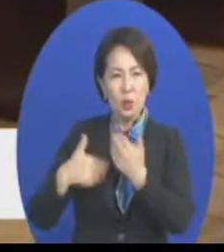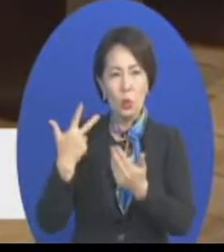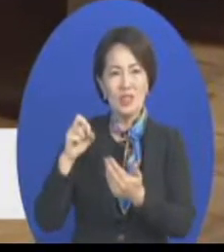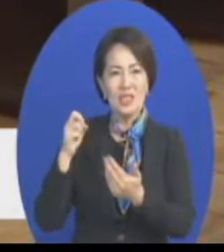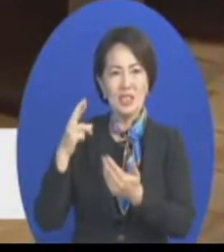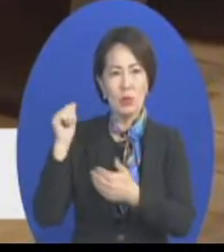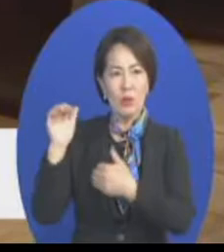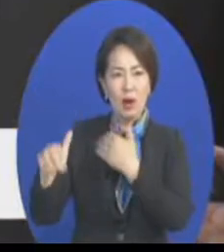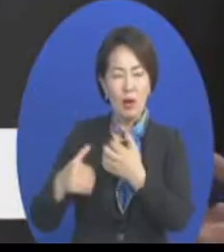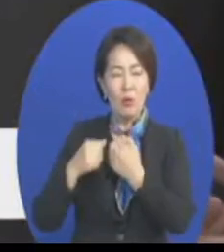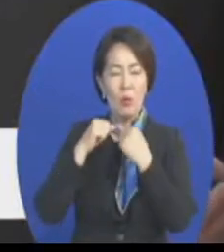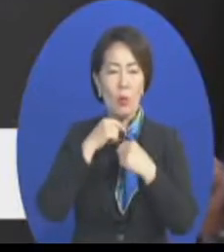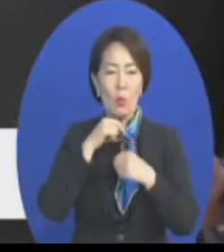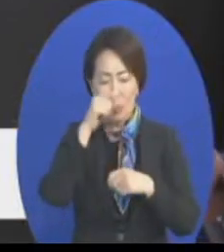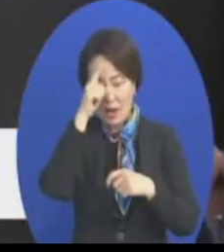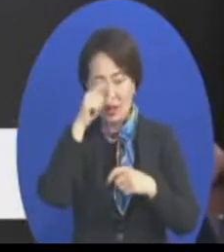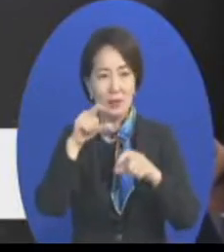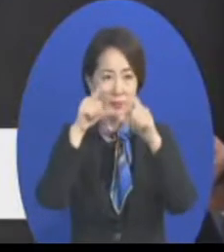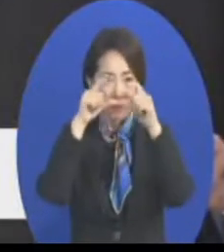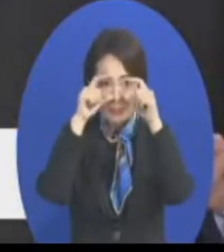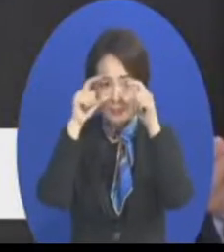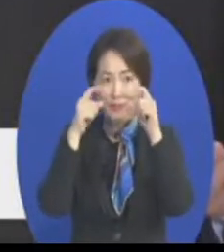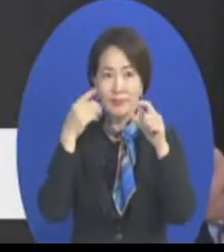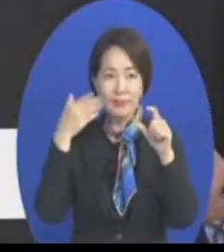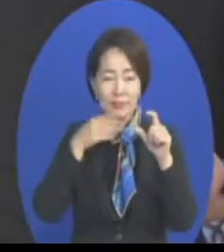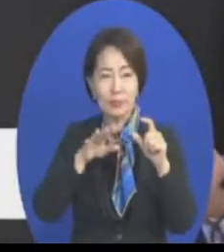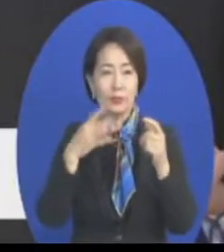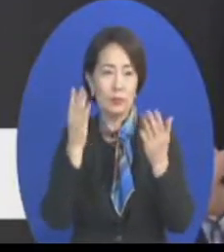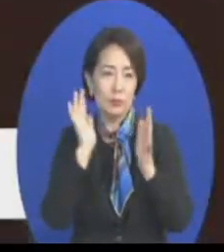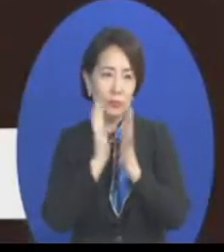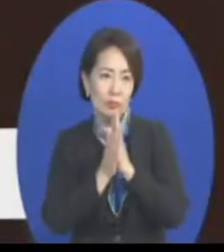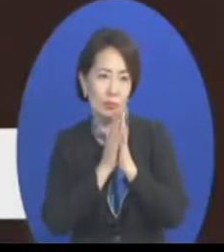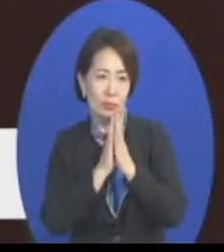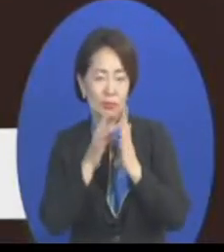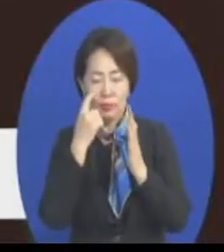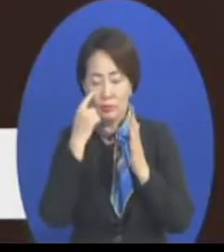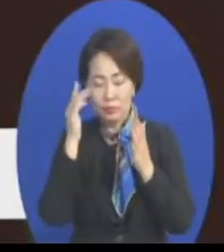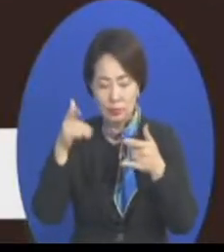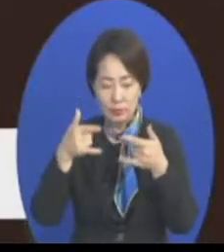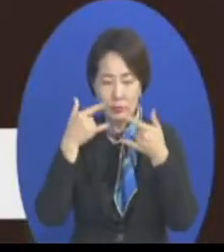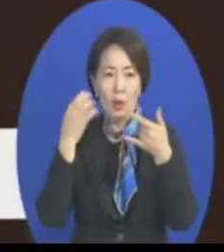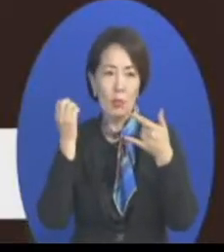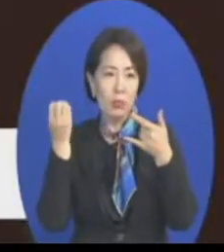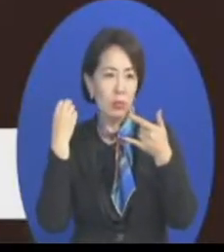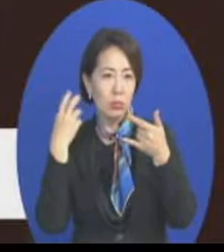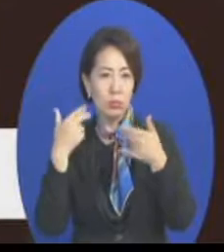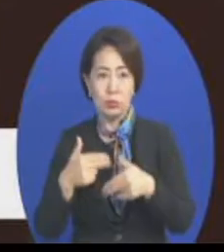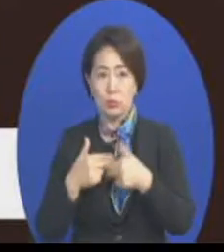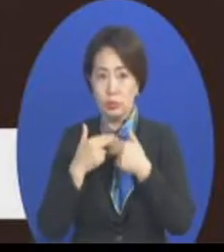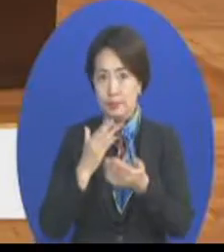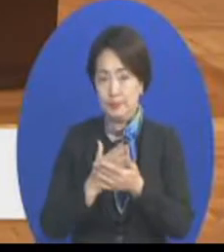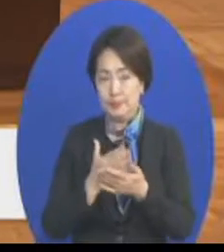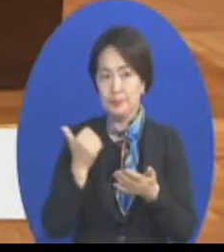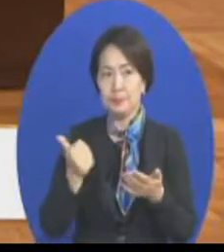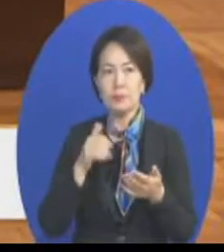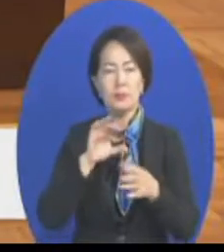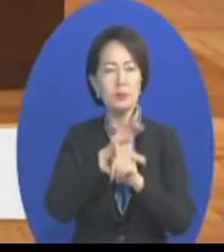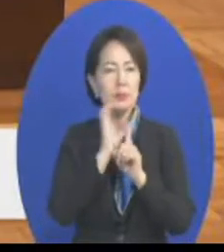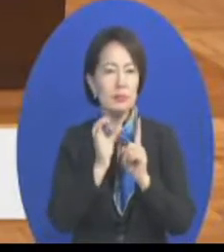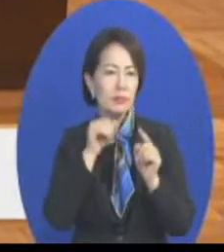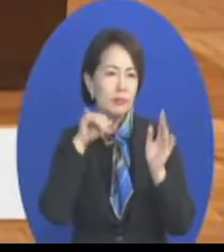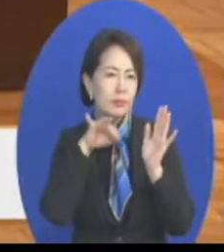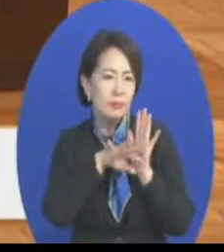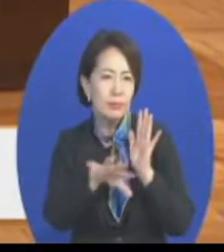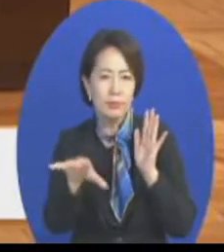санхүүжилт авч ухаалаг нүдний шилээр дамжуулан музей үзэмрүүдийг дуу дүрс тайлбартаагаар үзэгчдэд хүргэдэг болж байна. Соёл урлагийн салбар хөгжиж хүмүүст хүрхийн